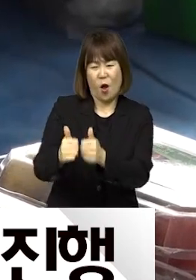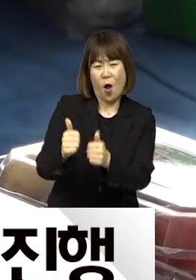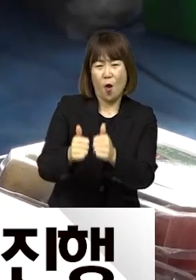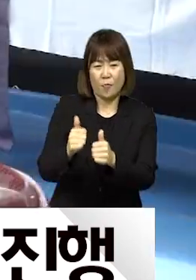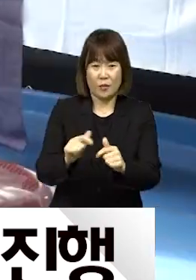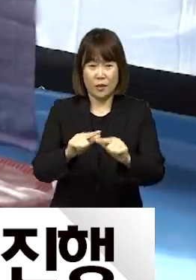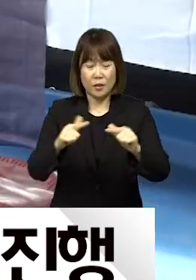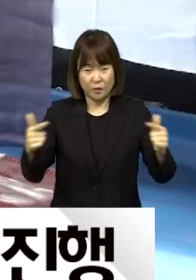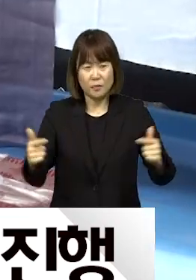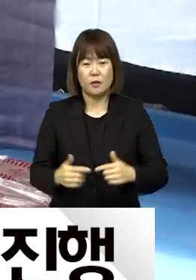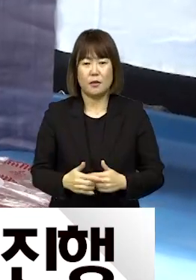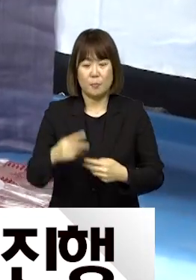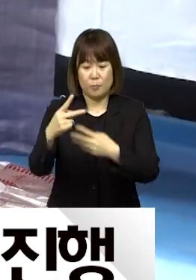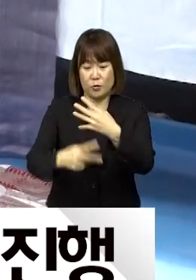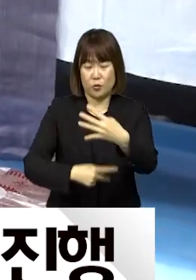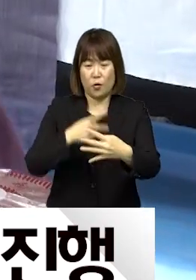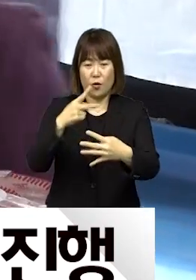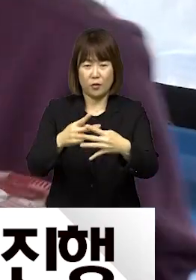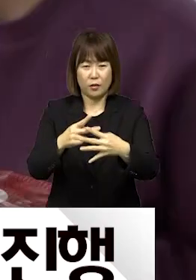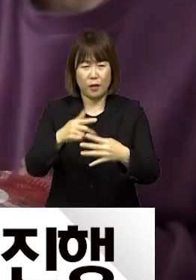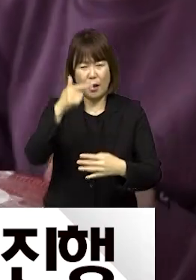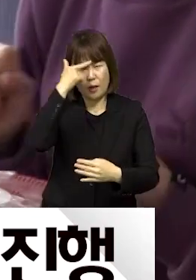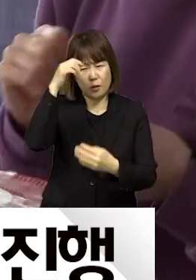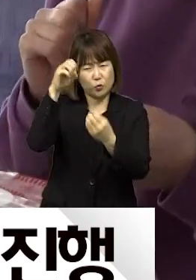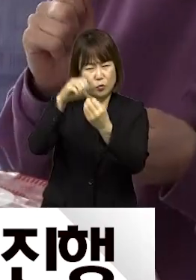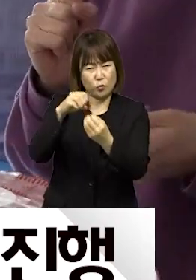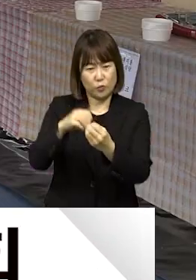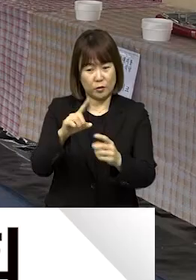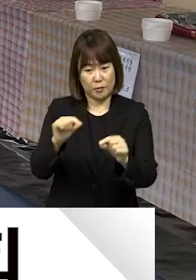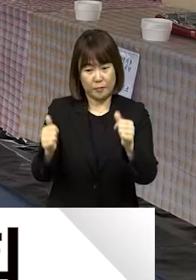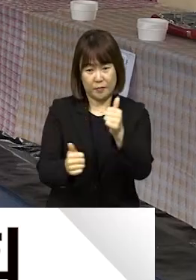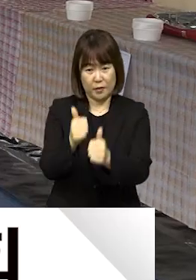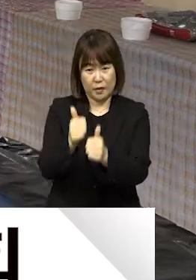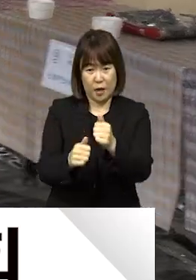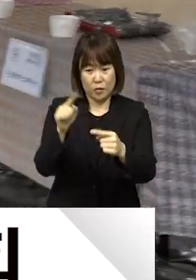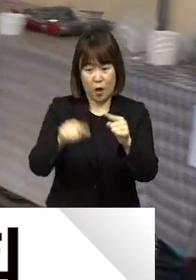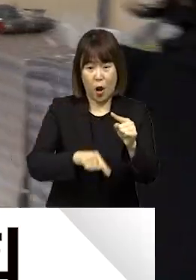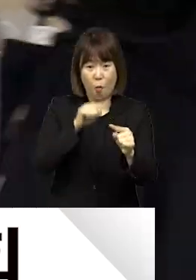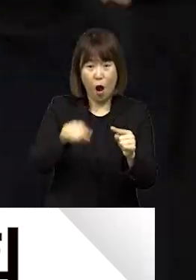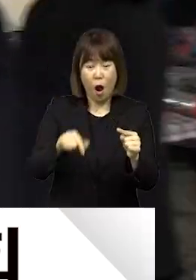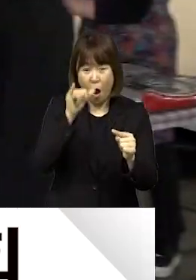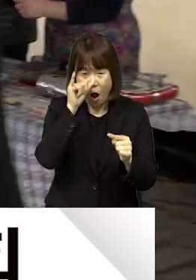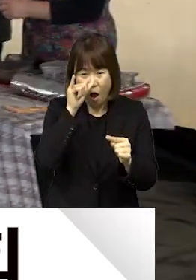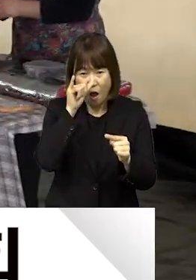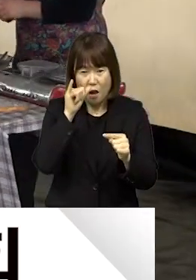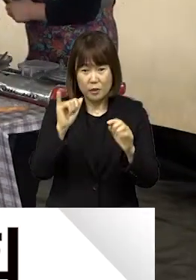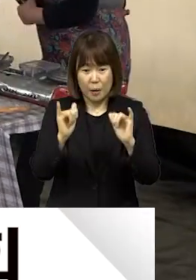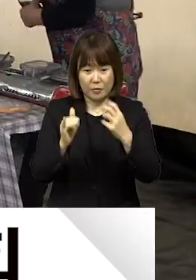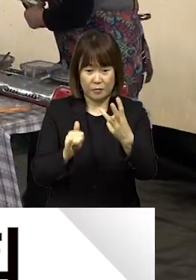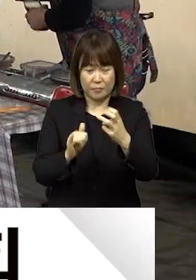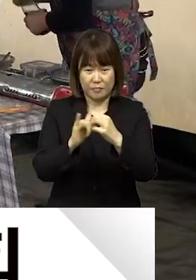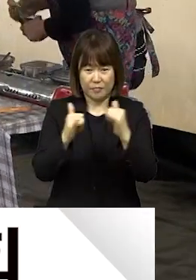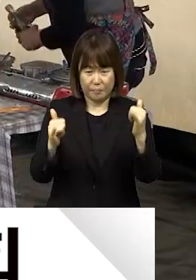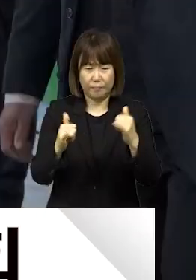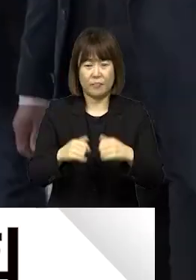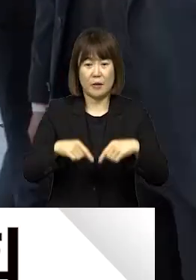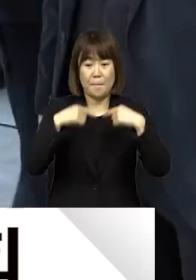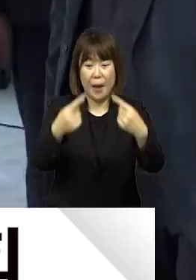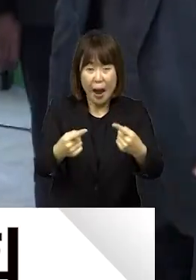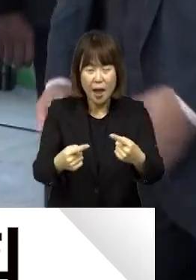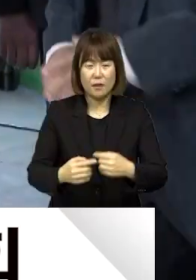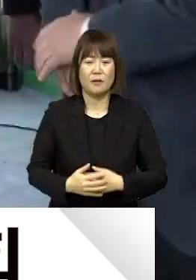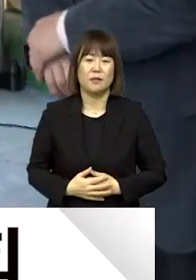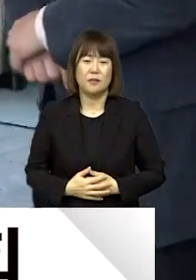음식 경연대회 등 다양한 프로그램으로 진행하고 있습니다 향토음식 경연대회는 원동면에 30여 개소